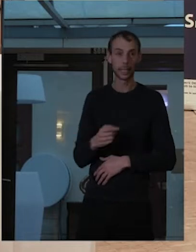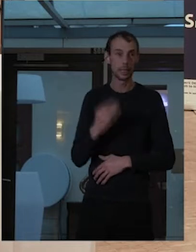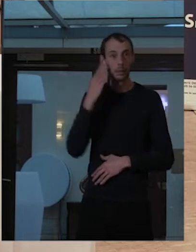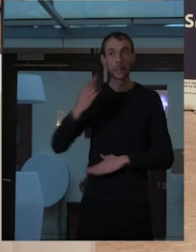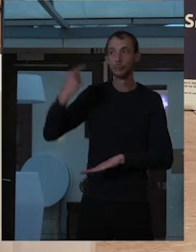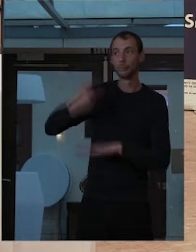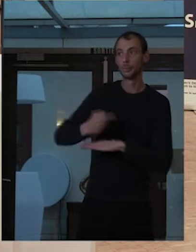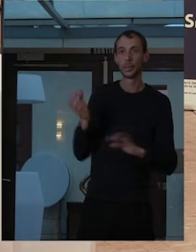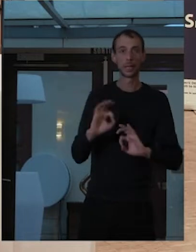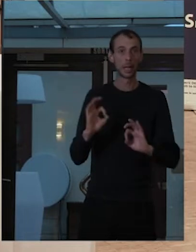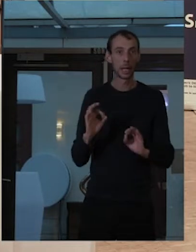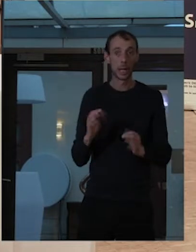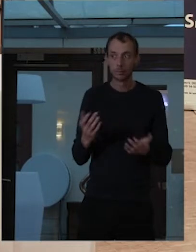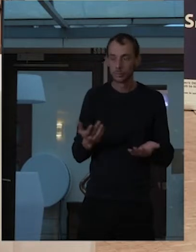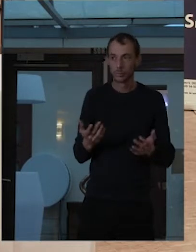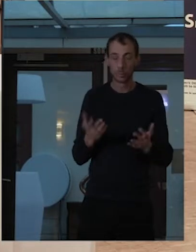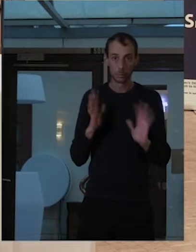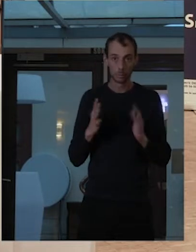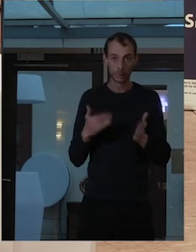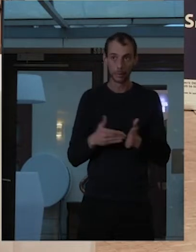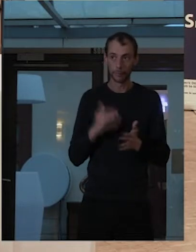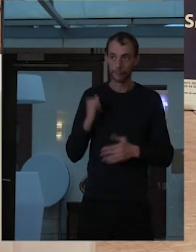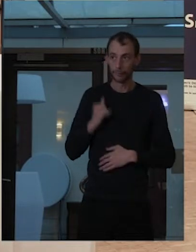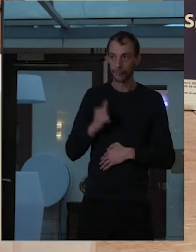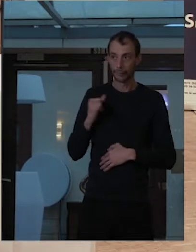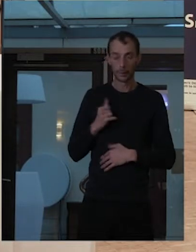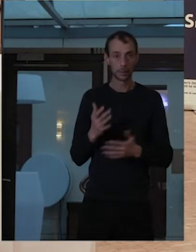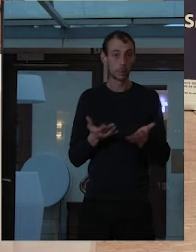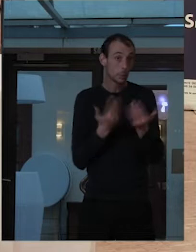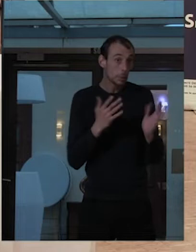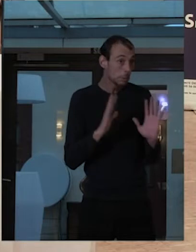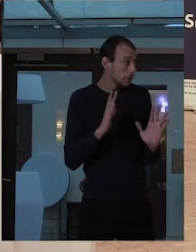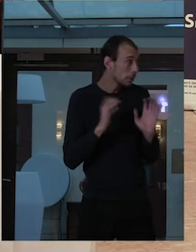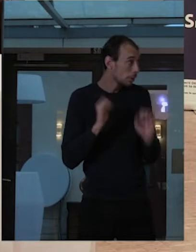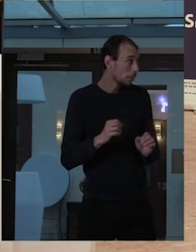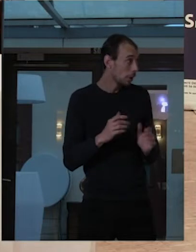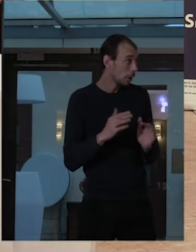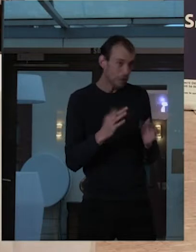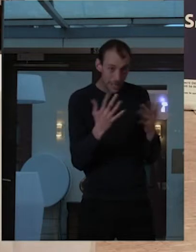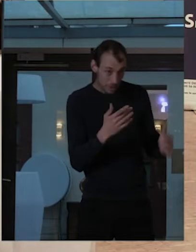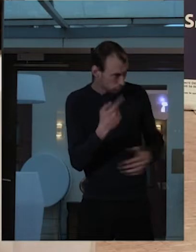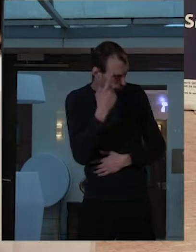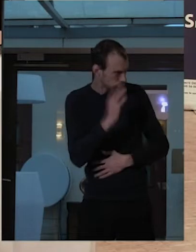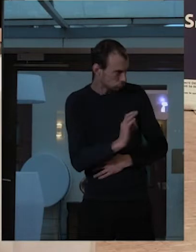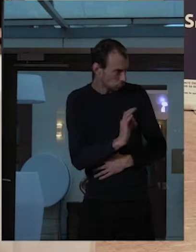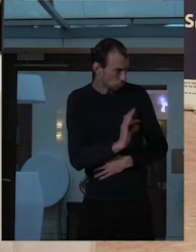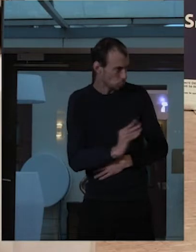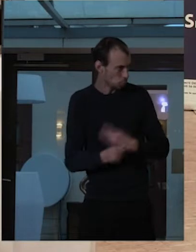encore, ça reste très, très peu. Peut-être que Béatrice, tu peux confirmer ces chiffres. Oui, en